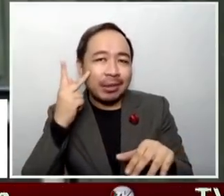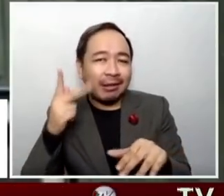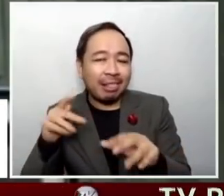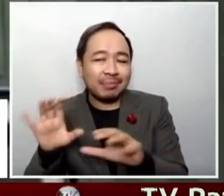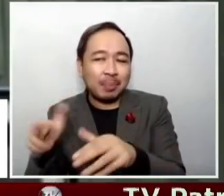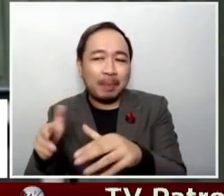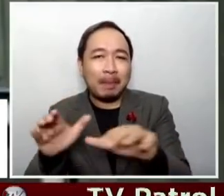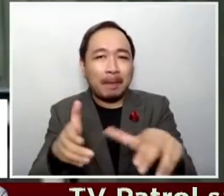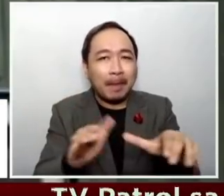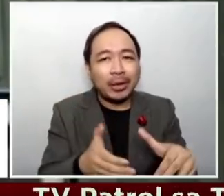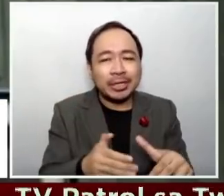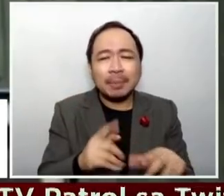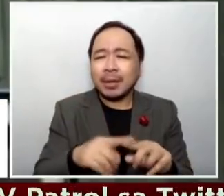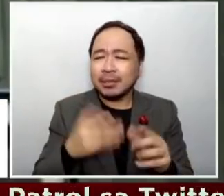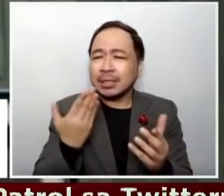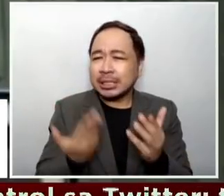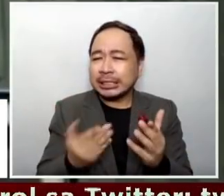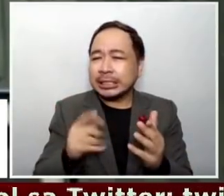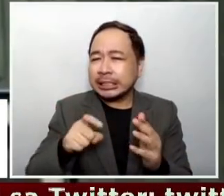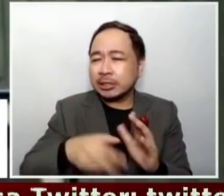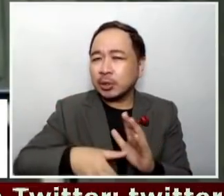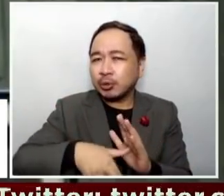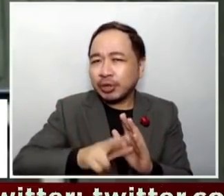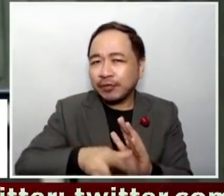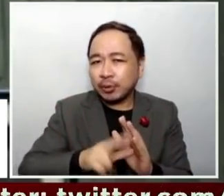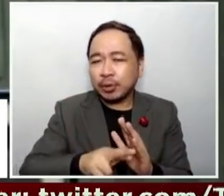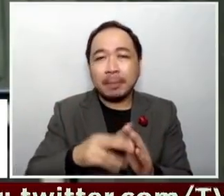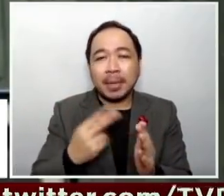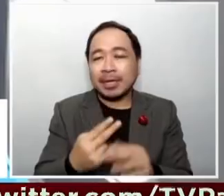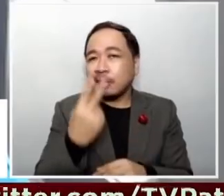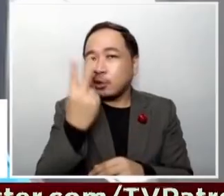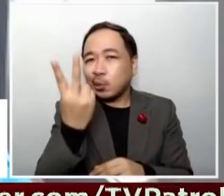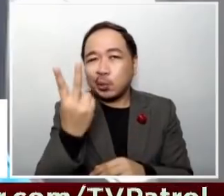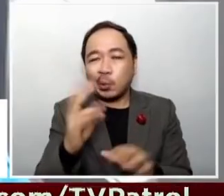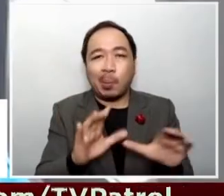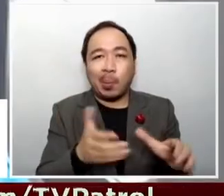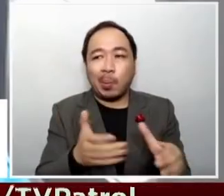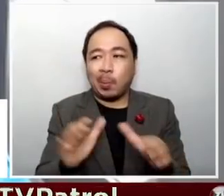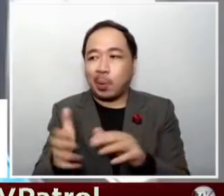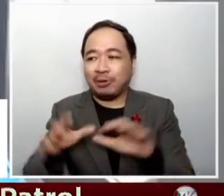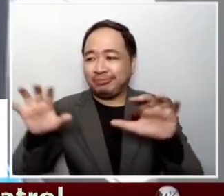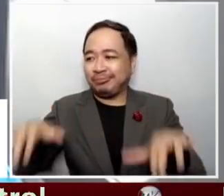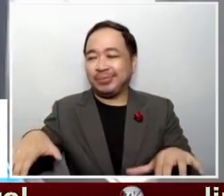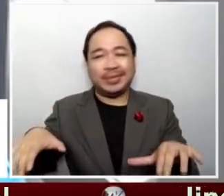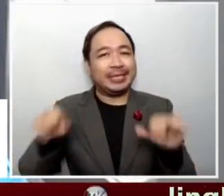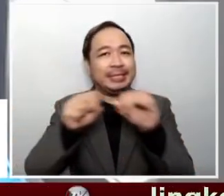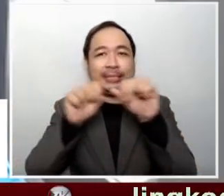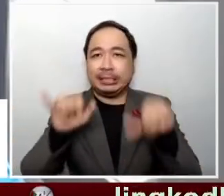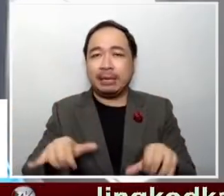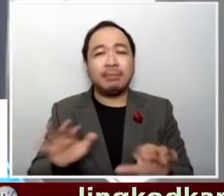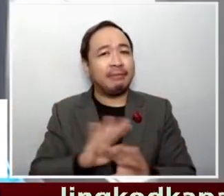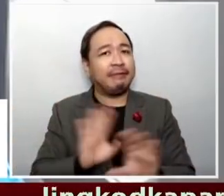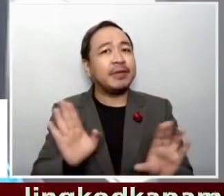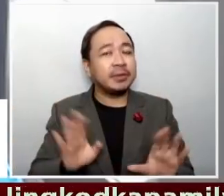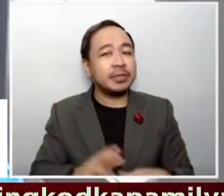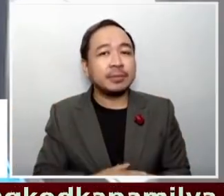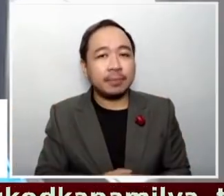and review the wisdom of a two-party system in the Philippines. If we point it out to our